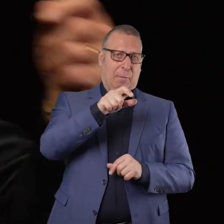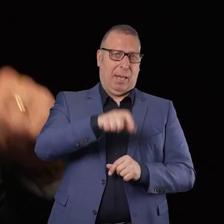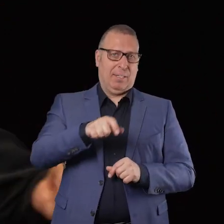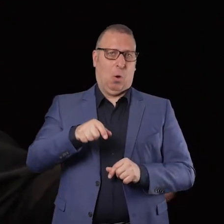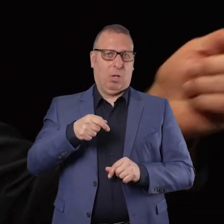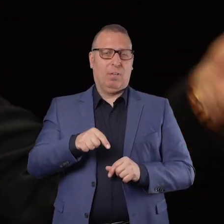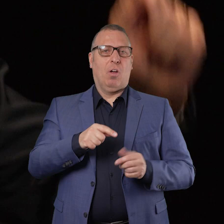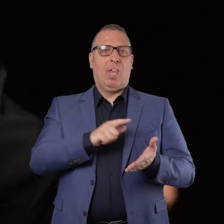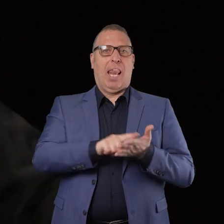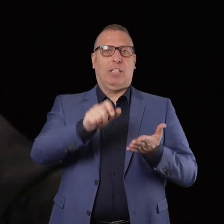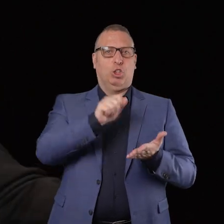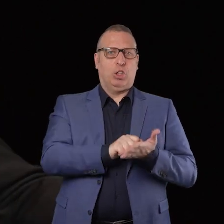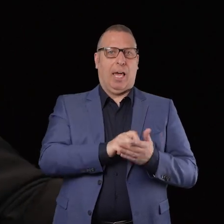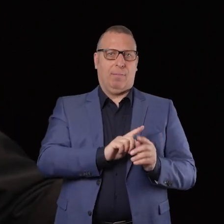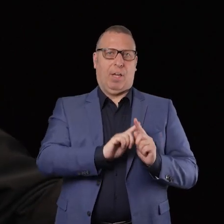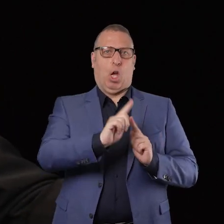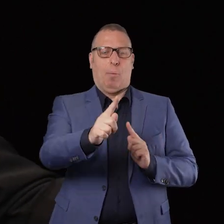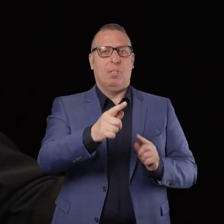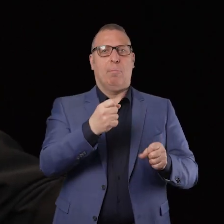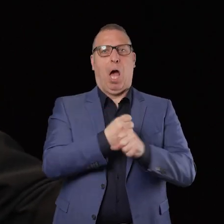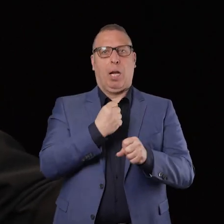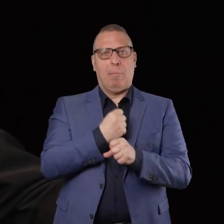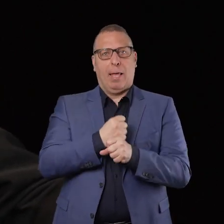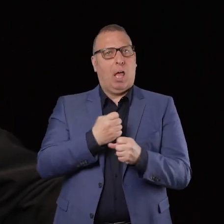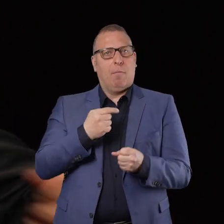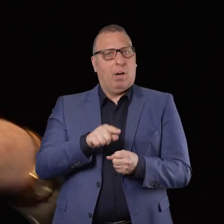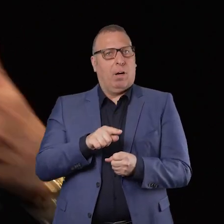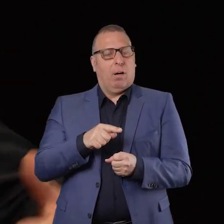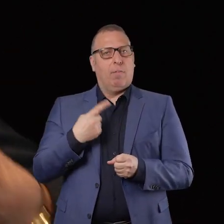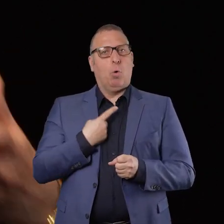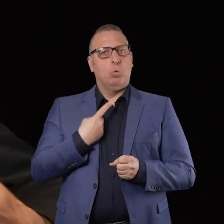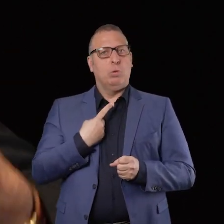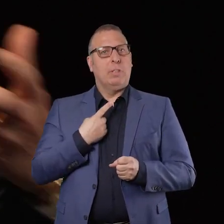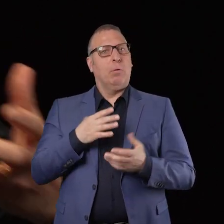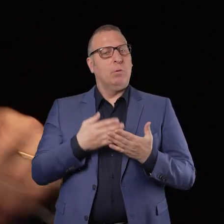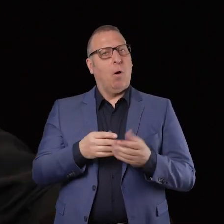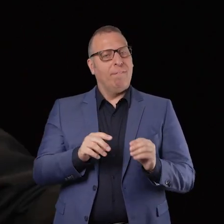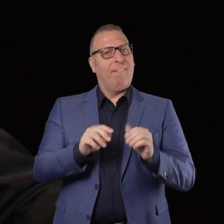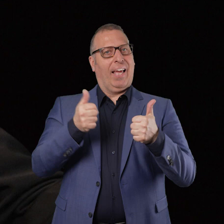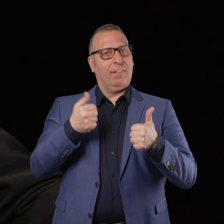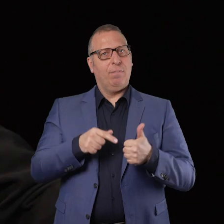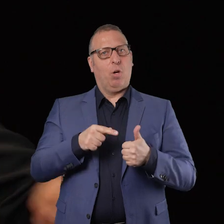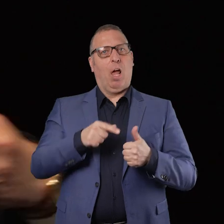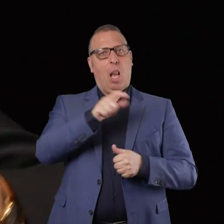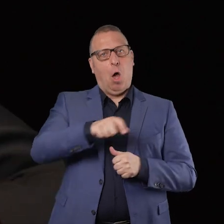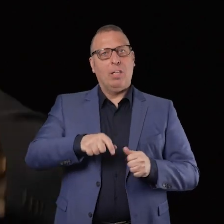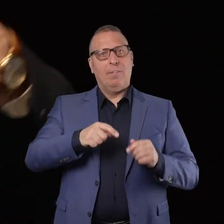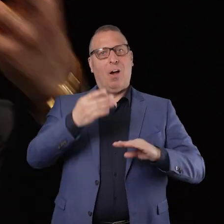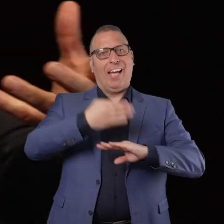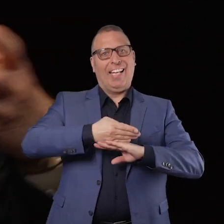50-60 aus dem Liechtenstein arbeiten. Aber das ist für uns natürlich auch etwas sehr Wichtiges. Die